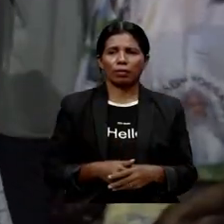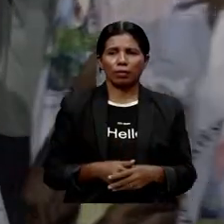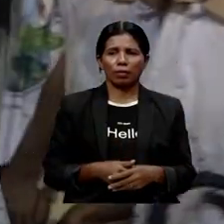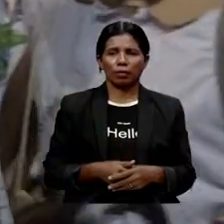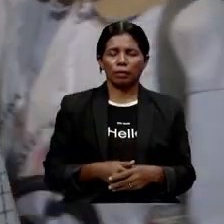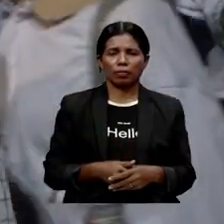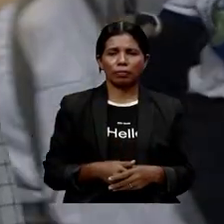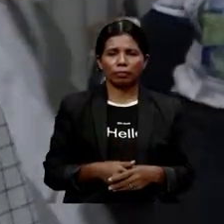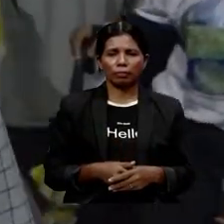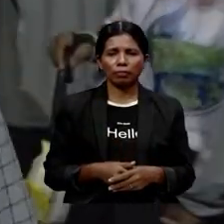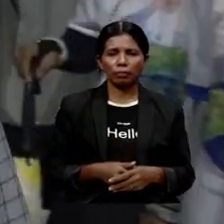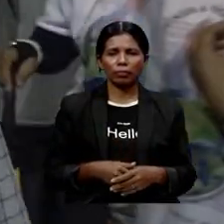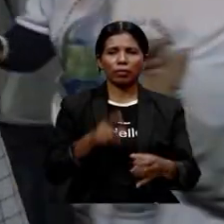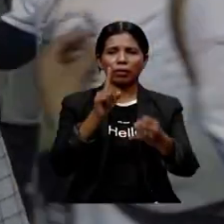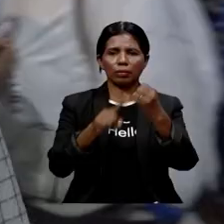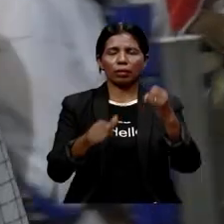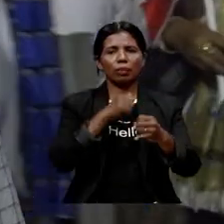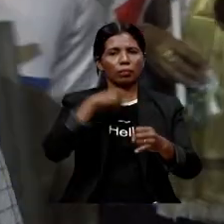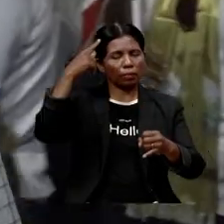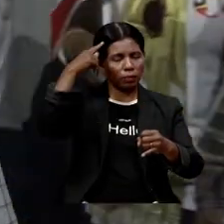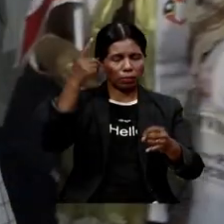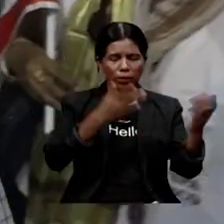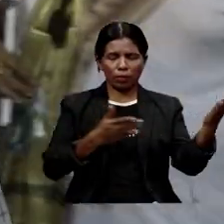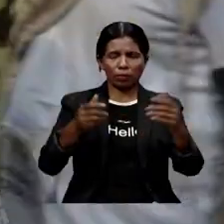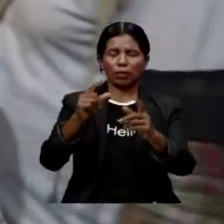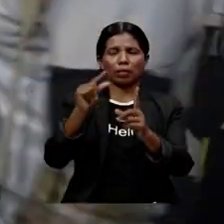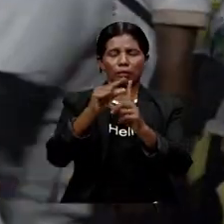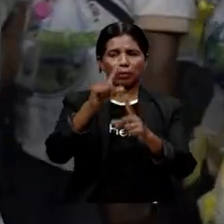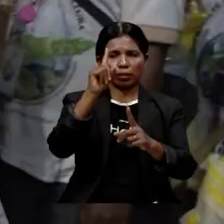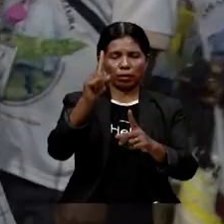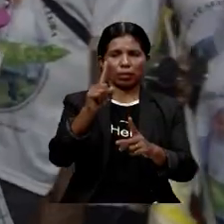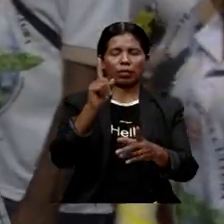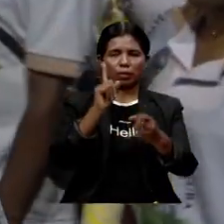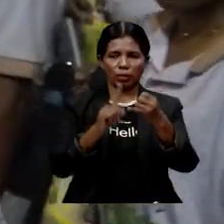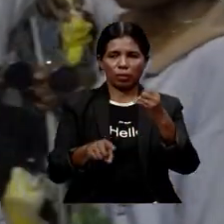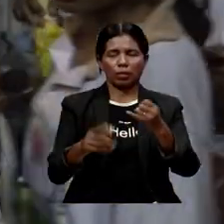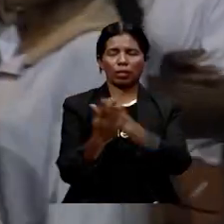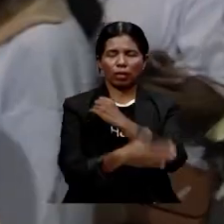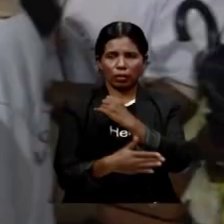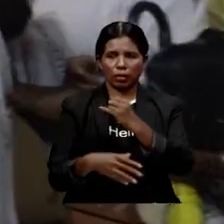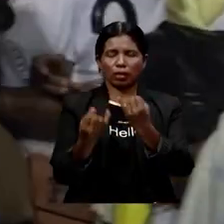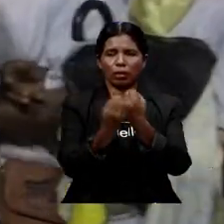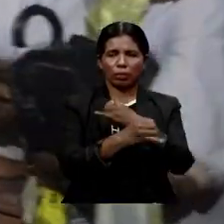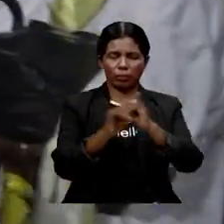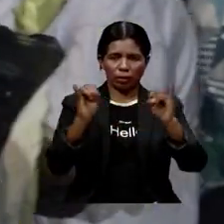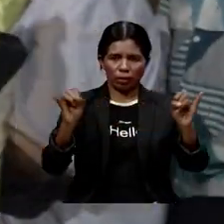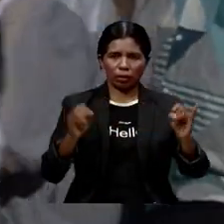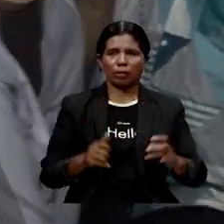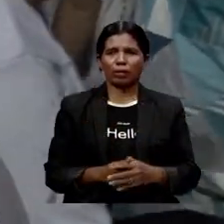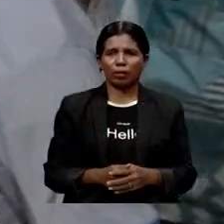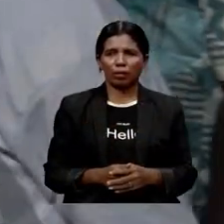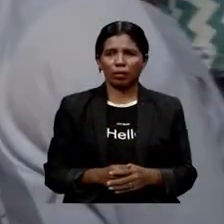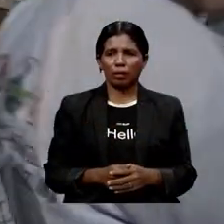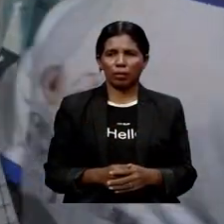neba, ikus mai am papa lori mai husikela lia fangida ba ita, ikus mai rai dane sai independen, kata